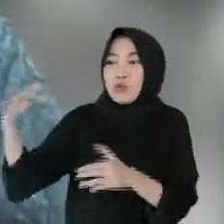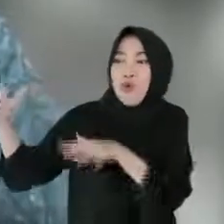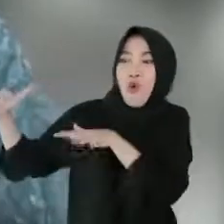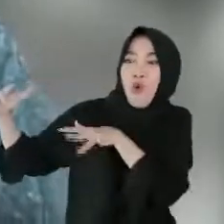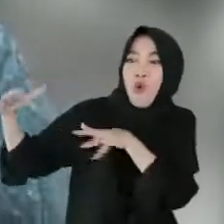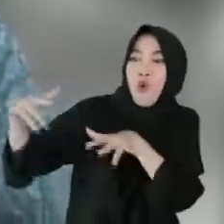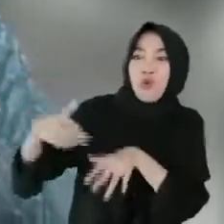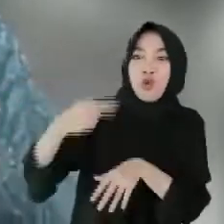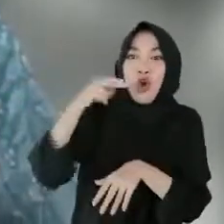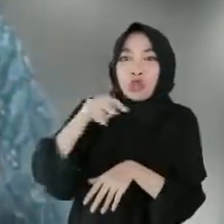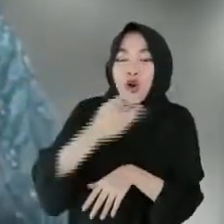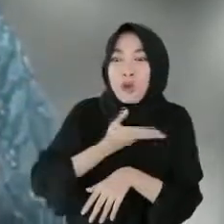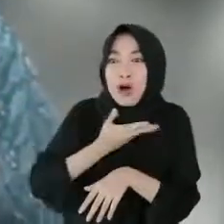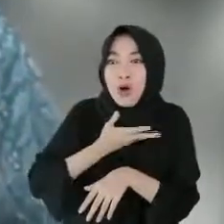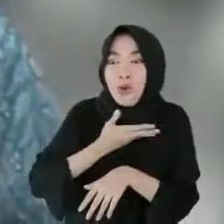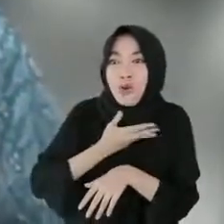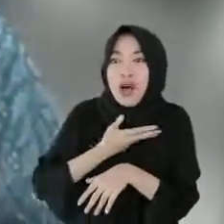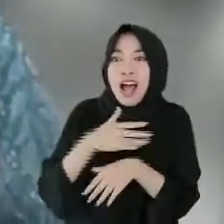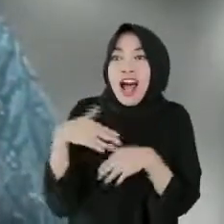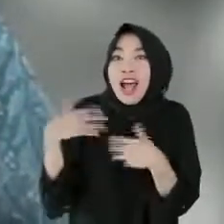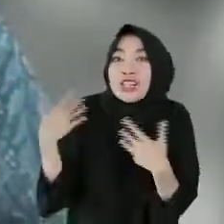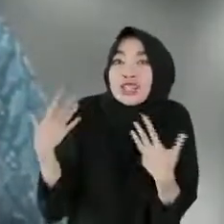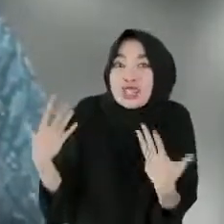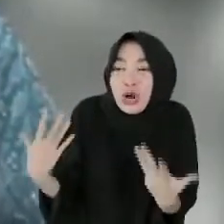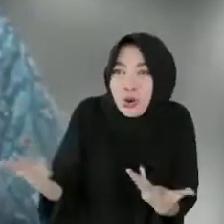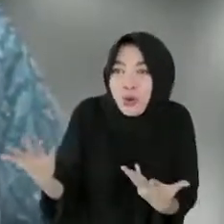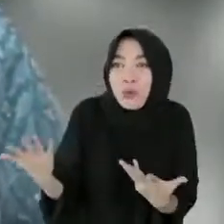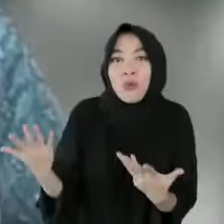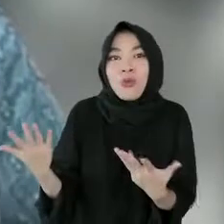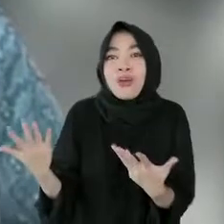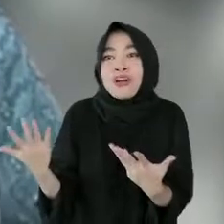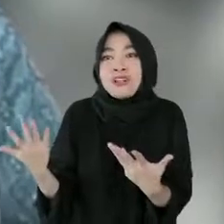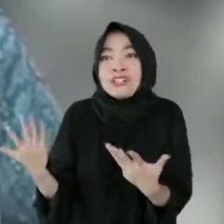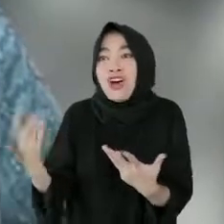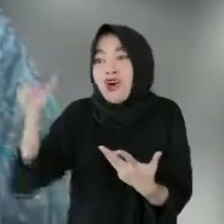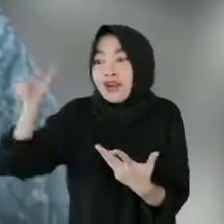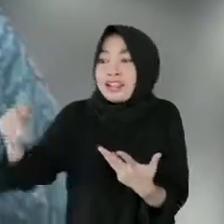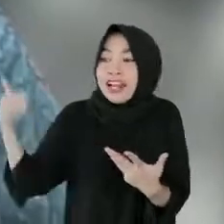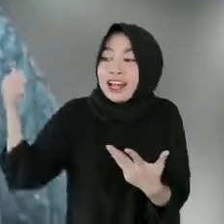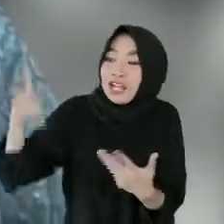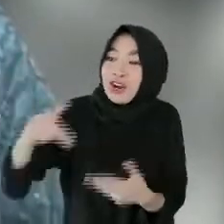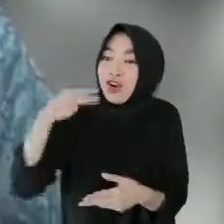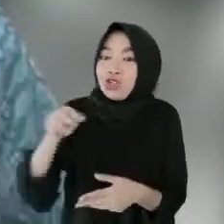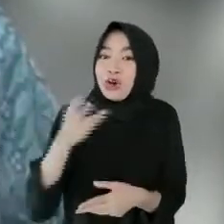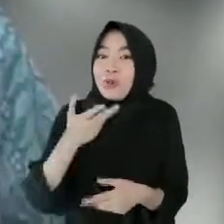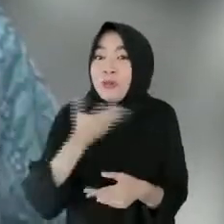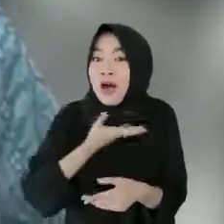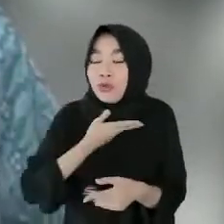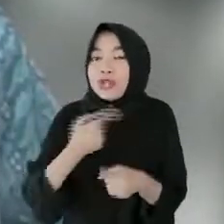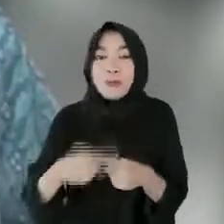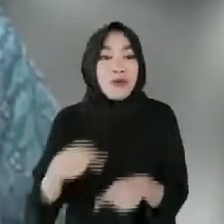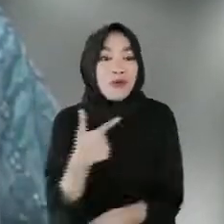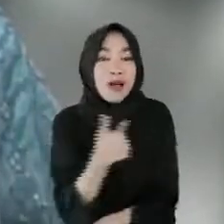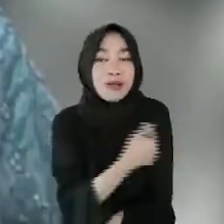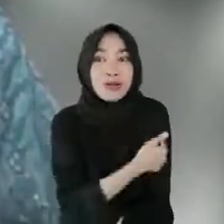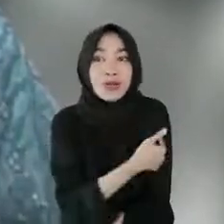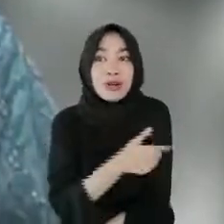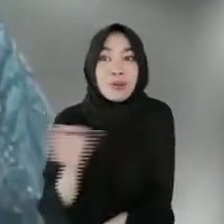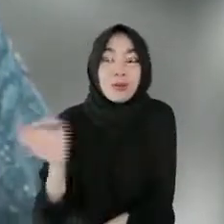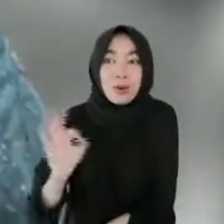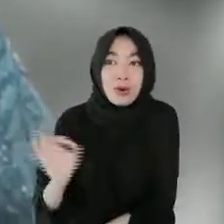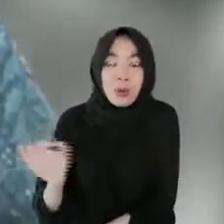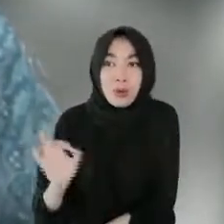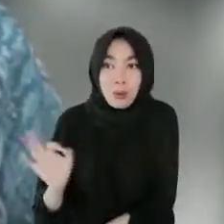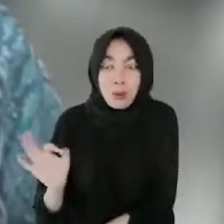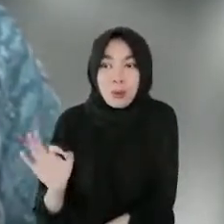dan mungkin juga anda penonton yang belum divaksinasi Nah tadi Pak untuk juga menyampaikan